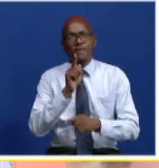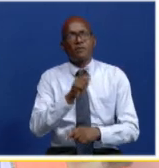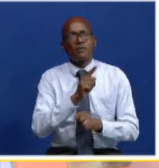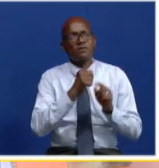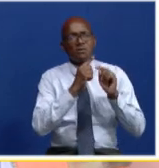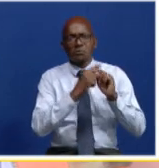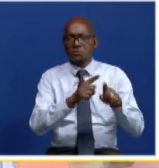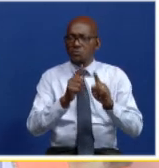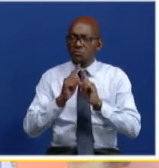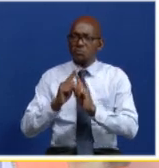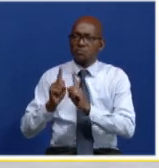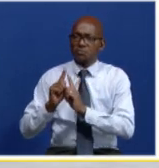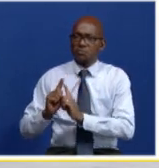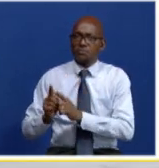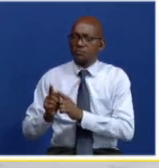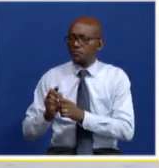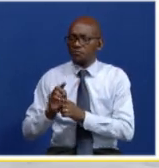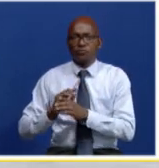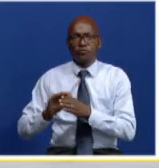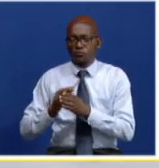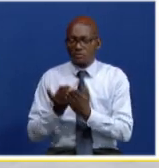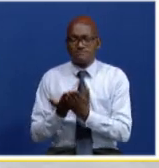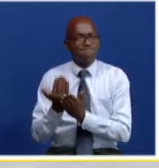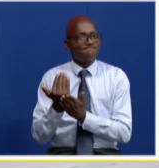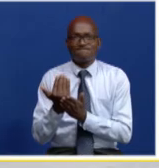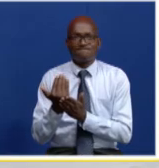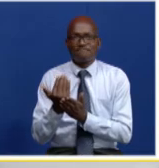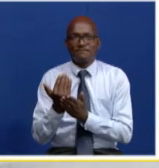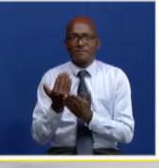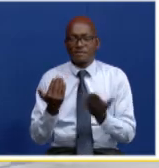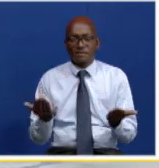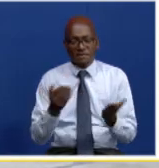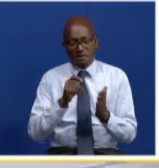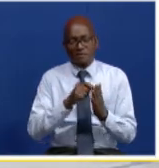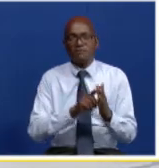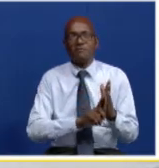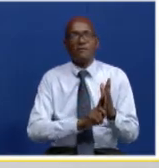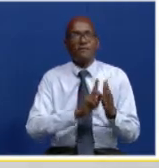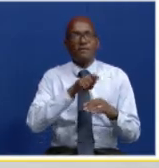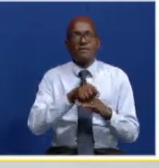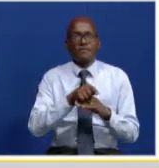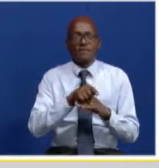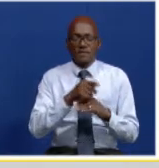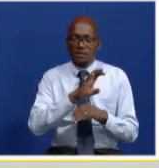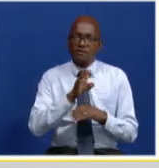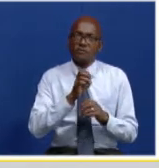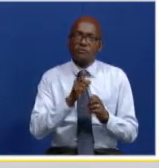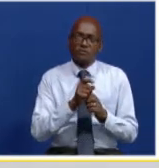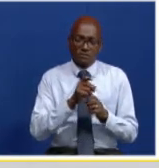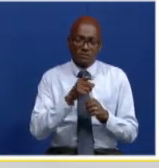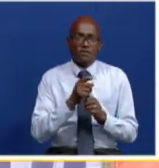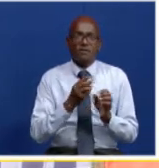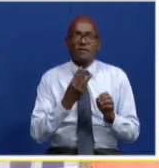tauti tauti ikw kutum tike mtandao naish naia aui haya ambo yut na makosa